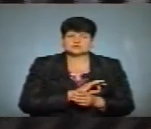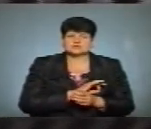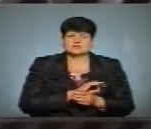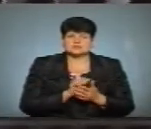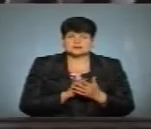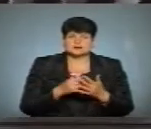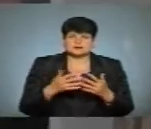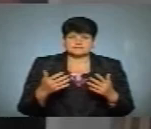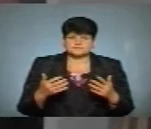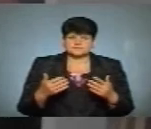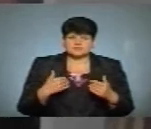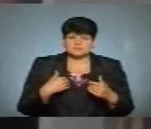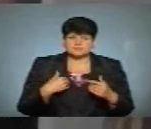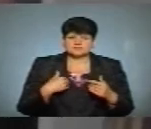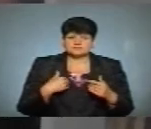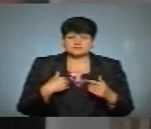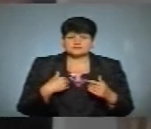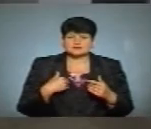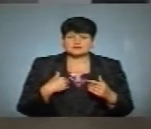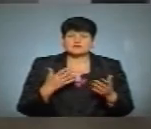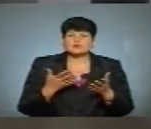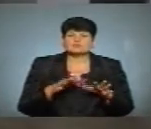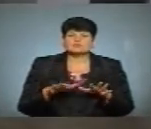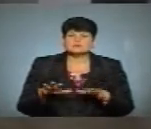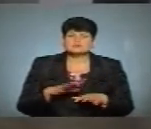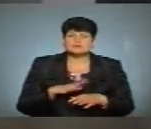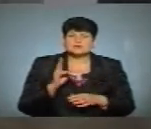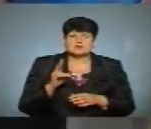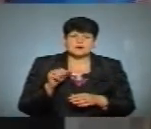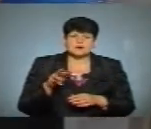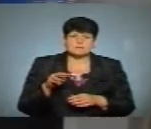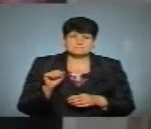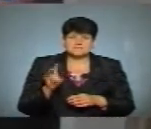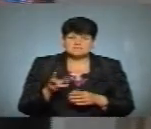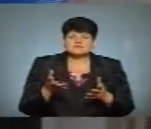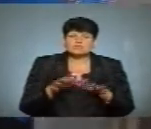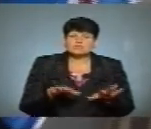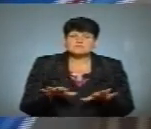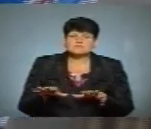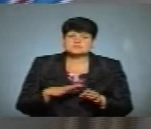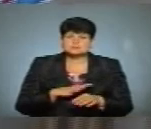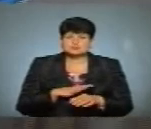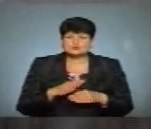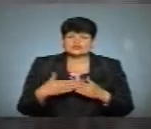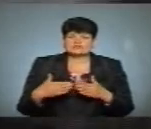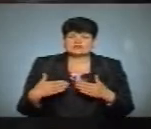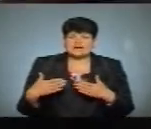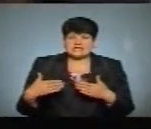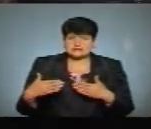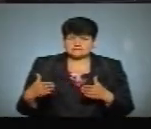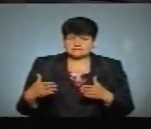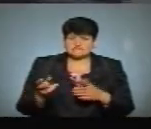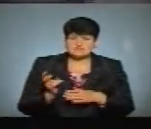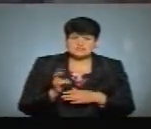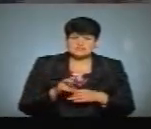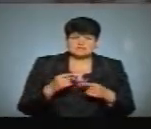матеріал. Ми вичислили, в якому місці знаходився камін, в якому місці були двері вхідні